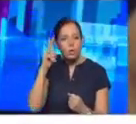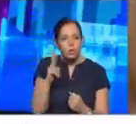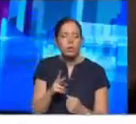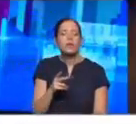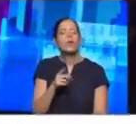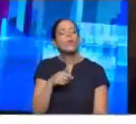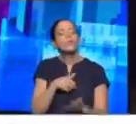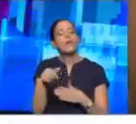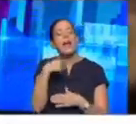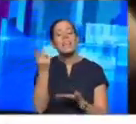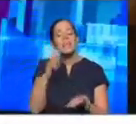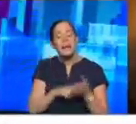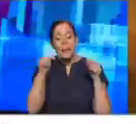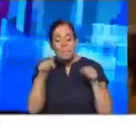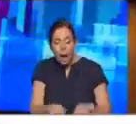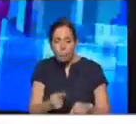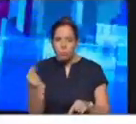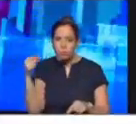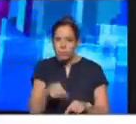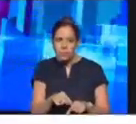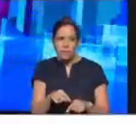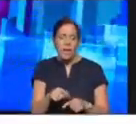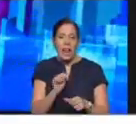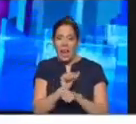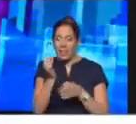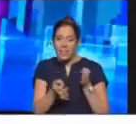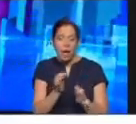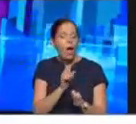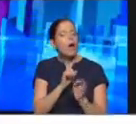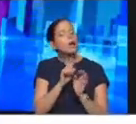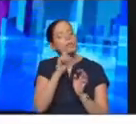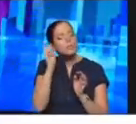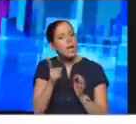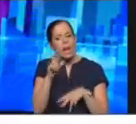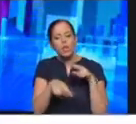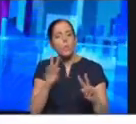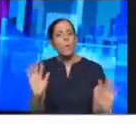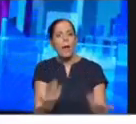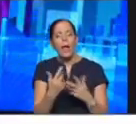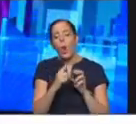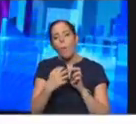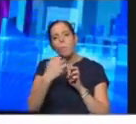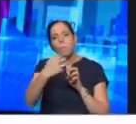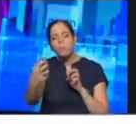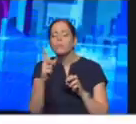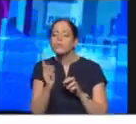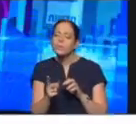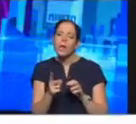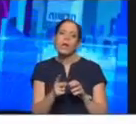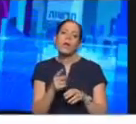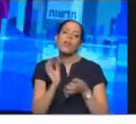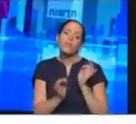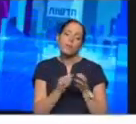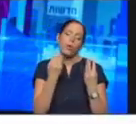להגיד לבגץ, הפעם, אם זה מגיע לעתירה, אתם לא סוחבים את זה. הפעם, אם זה מגיע לעתירה, אתם פוסקים לטובת תושבי מדינת